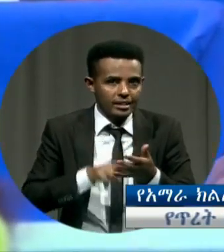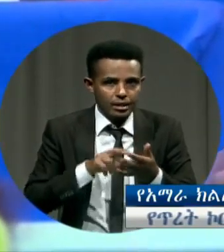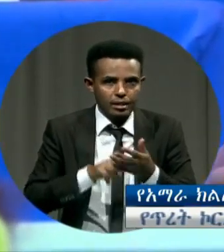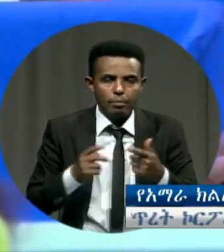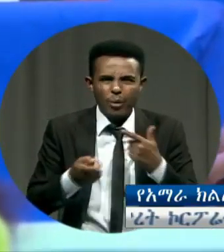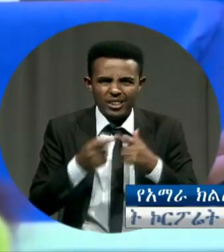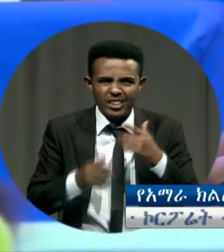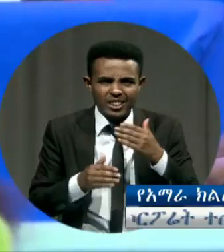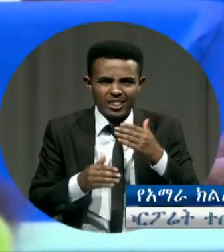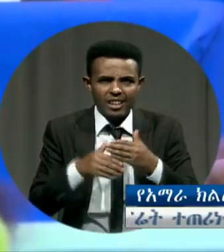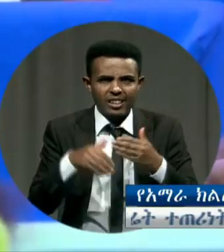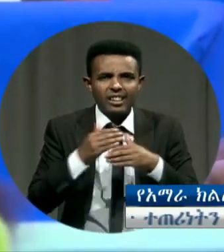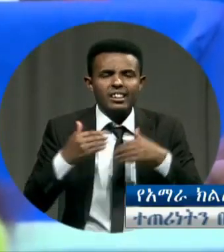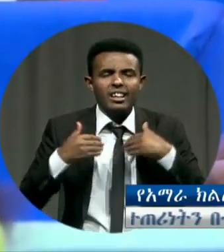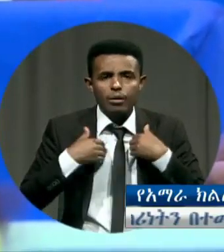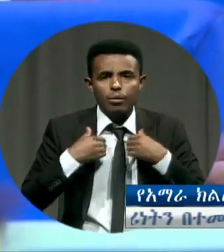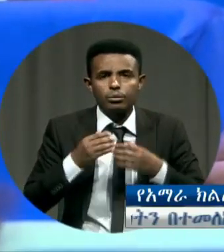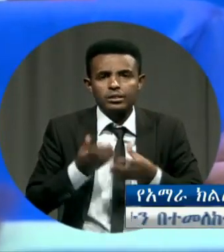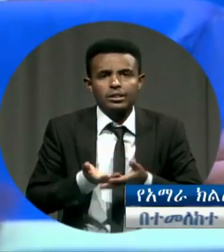በሁለተኛ ያለው ካፒታልና